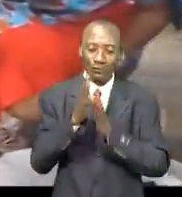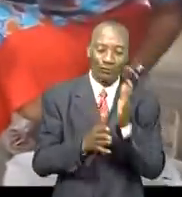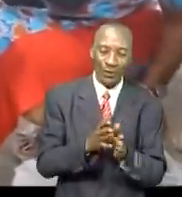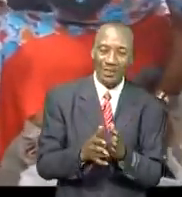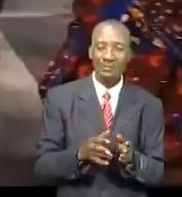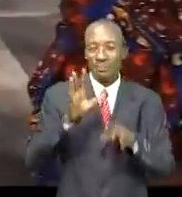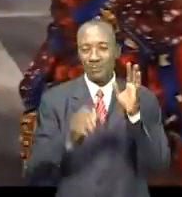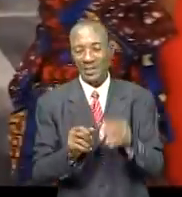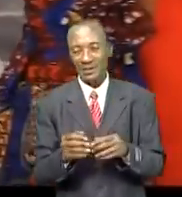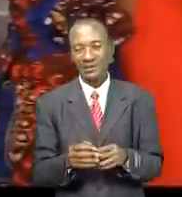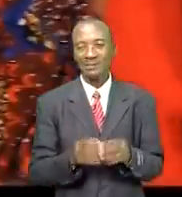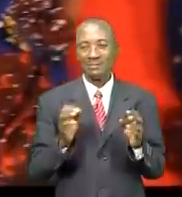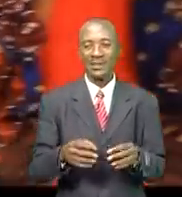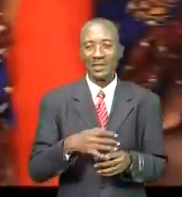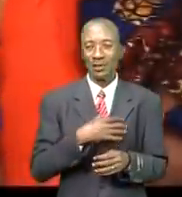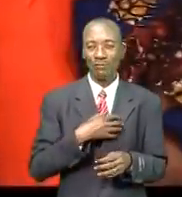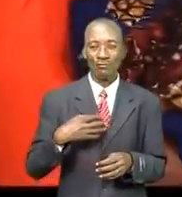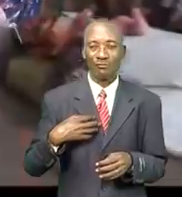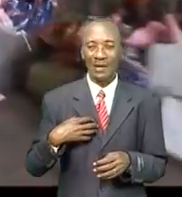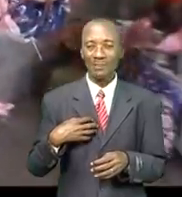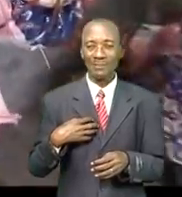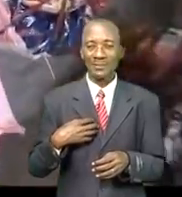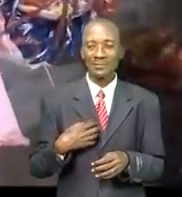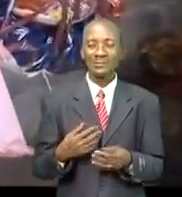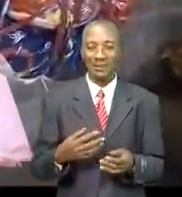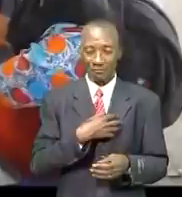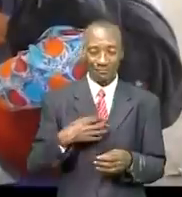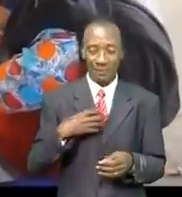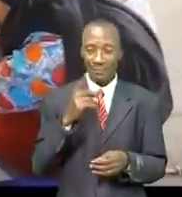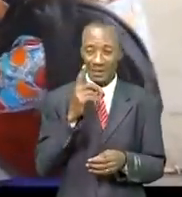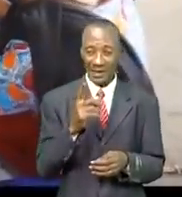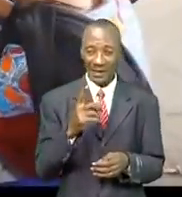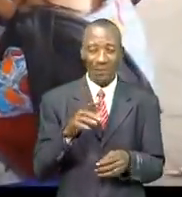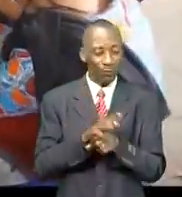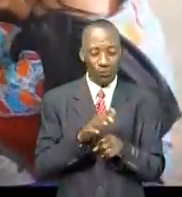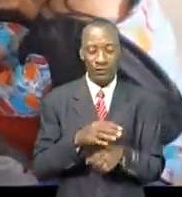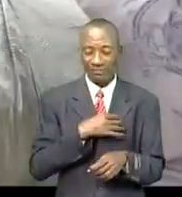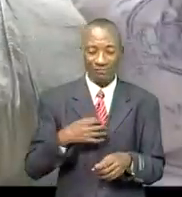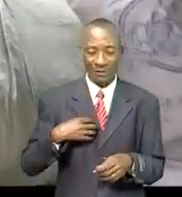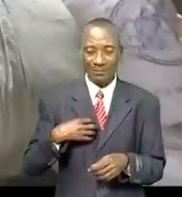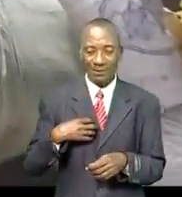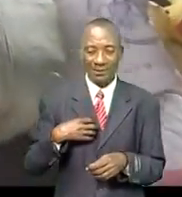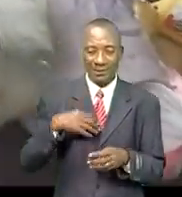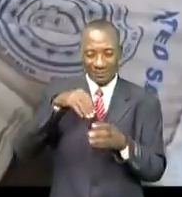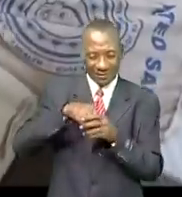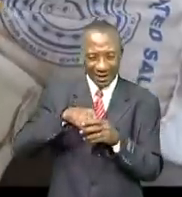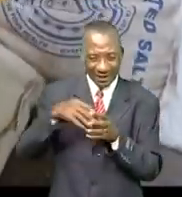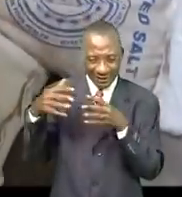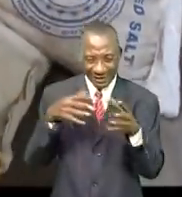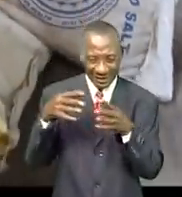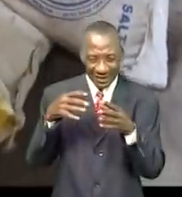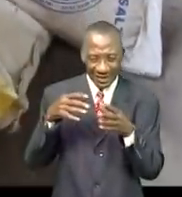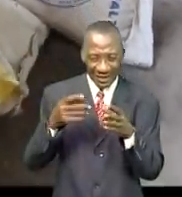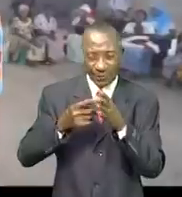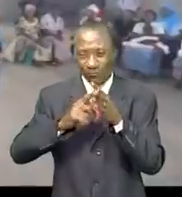gémilipares, des femmes qui ont donné des jumeaux. Elles ont reçu les réconforts voulus de Ensemble luttons contre le sida,